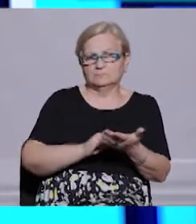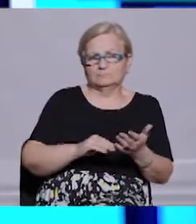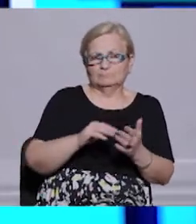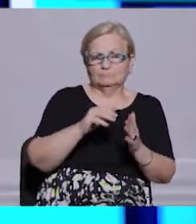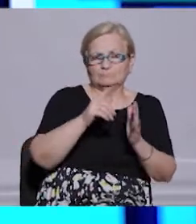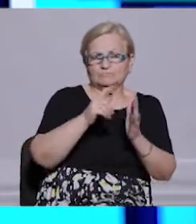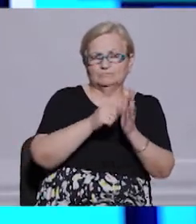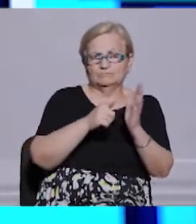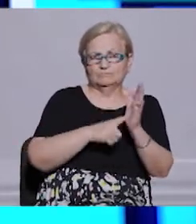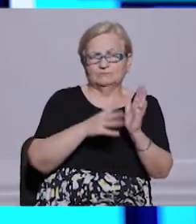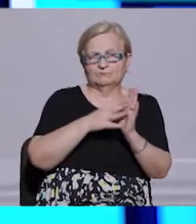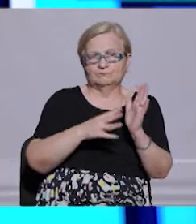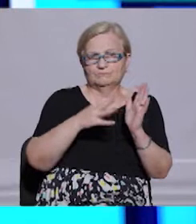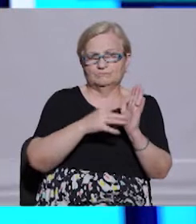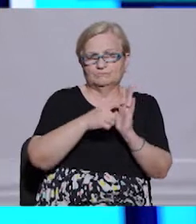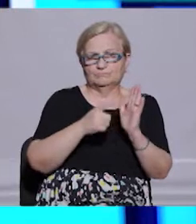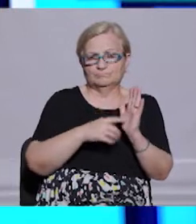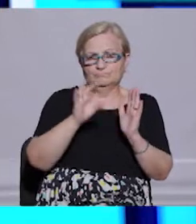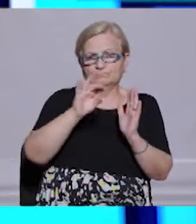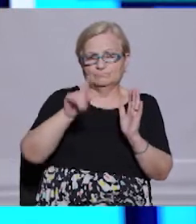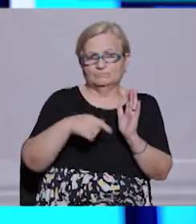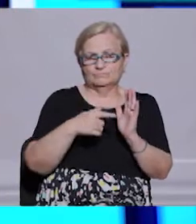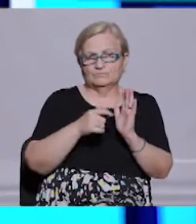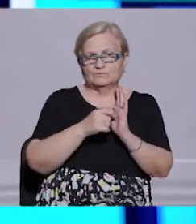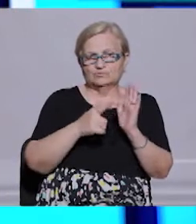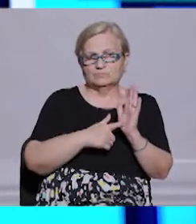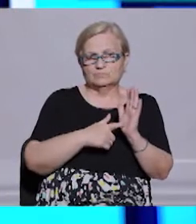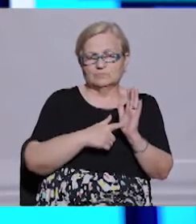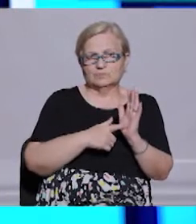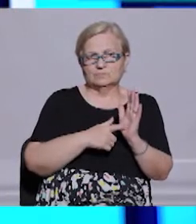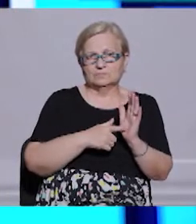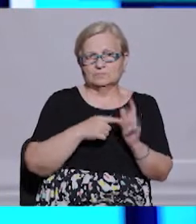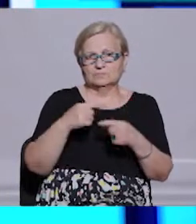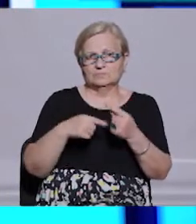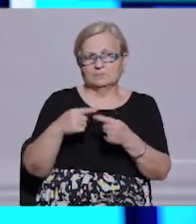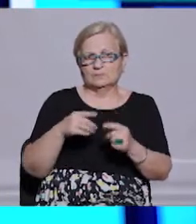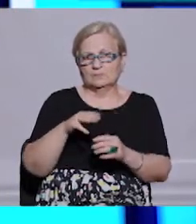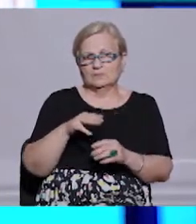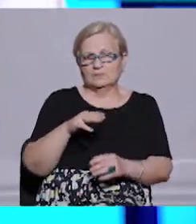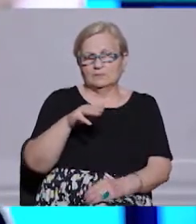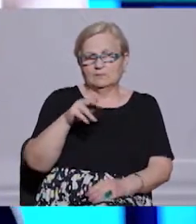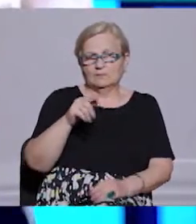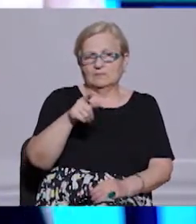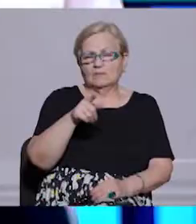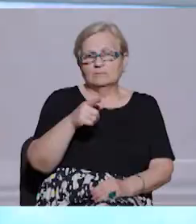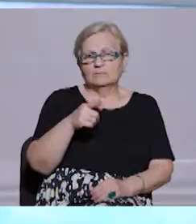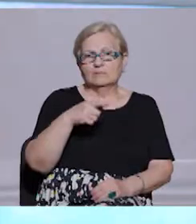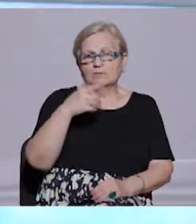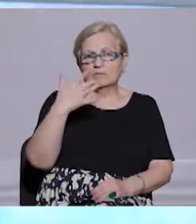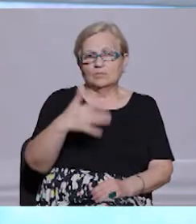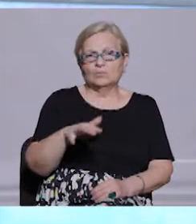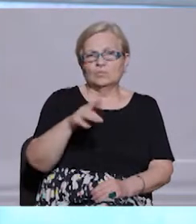გავყოთ 99-ზე, მივიღებთ 0.17 პერიოდში. ყველა 10 წილადი არ წარმოდგინდება წილადის სახით და იმას